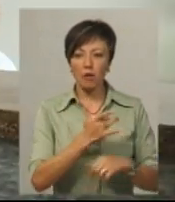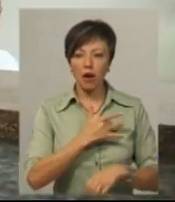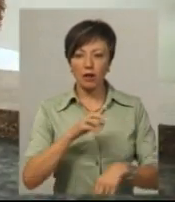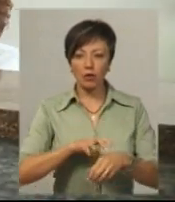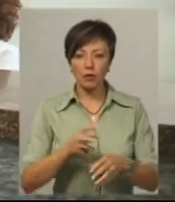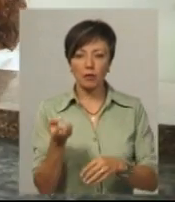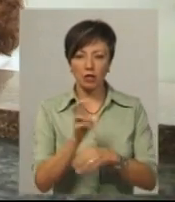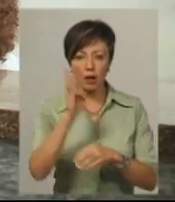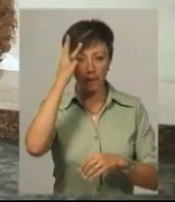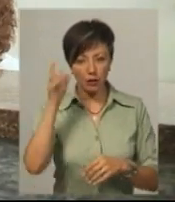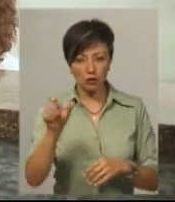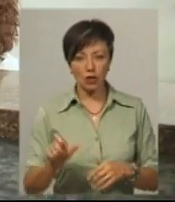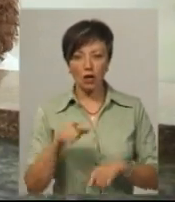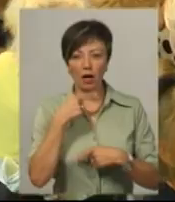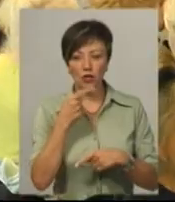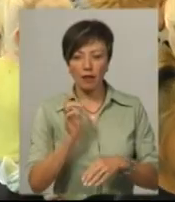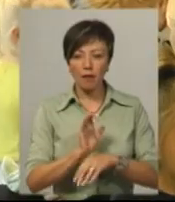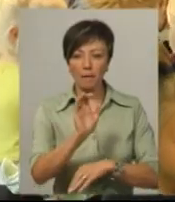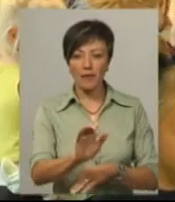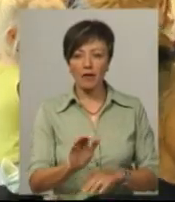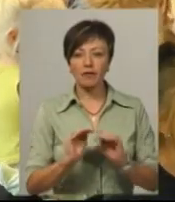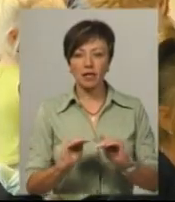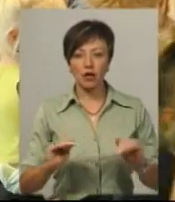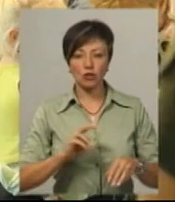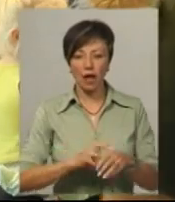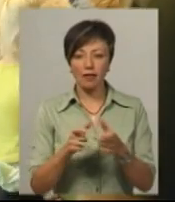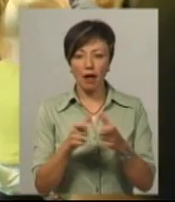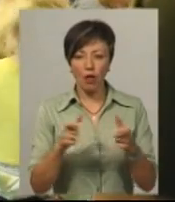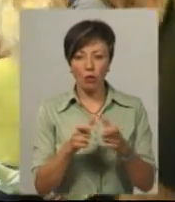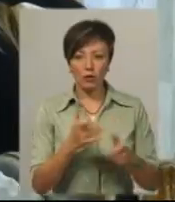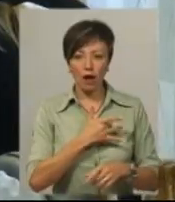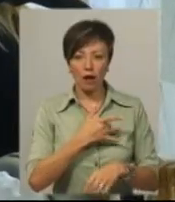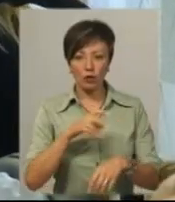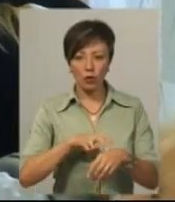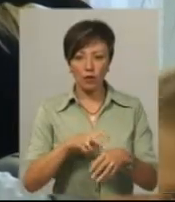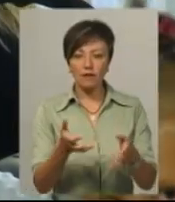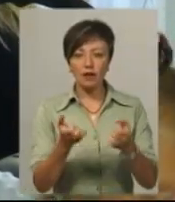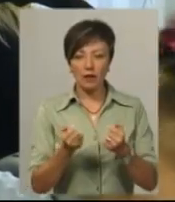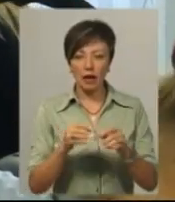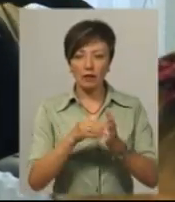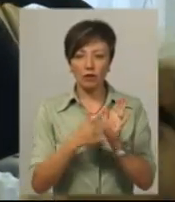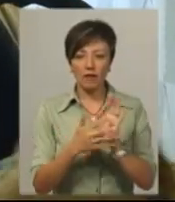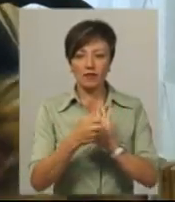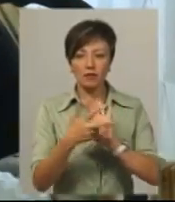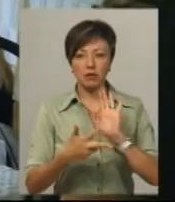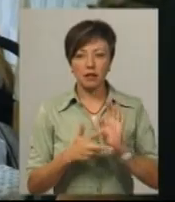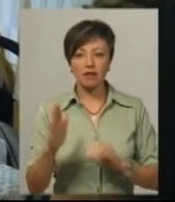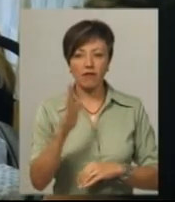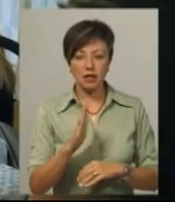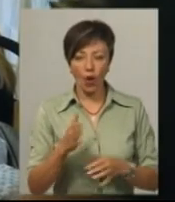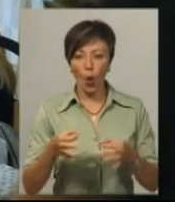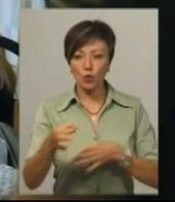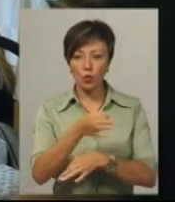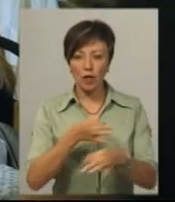прийшла хмельничанка Аліна. Каже, їх направив сюди педіатр. Талон до кардіолога вдалося взяти в реєстратурі на 18 вересня, а